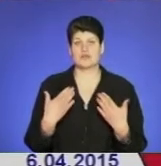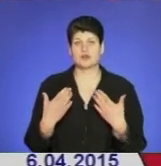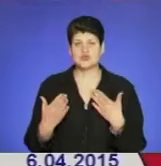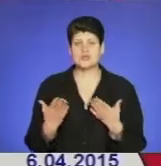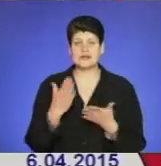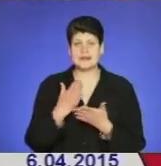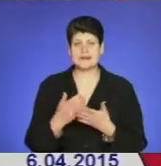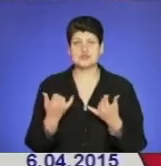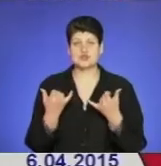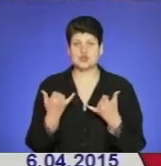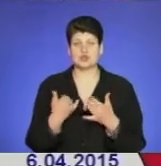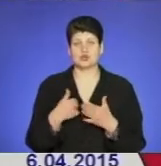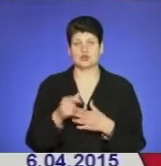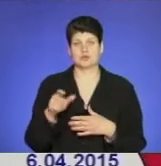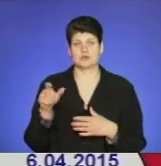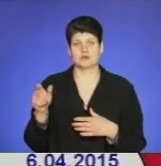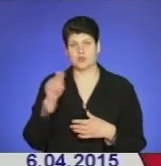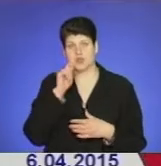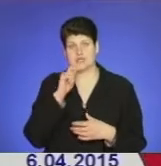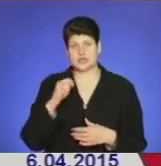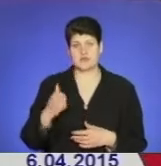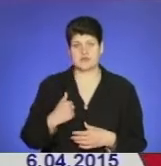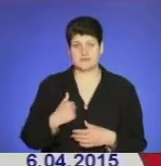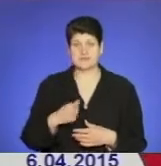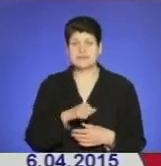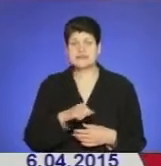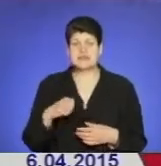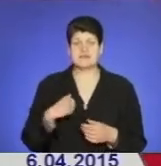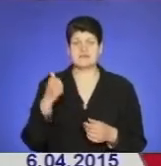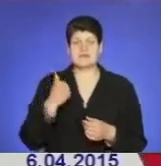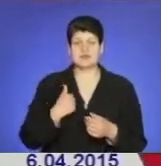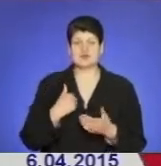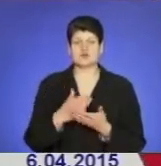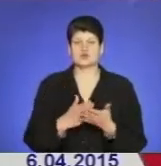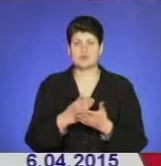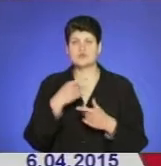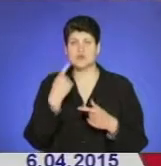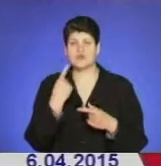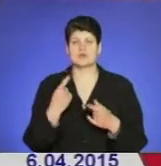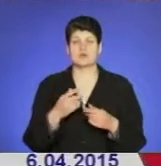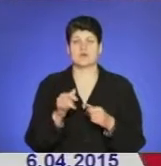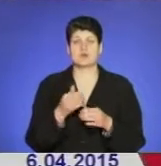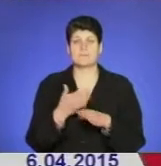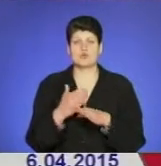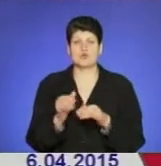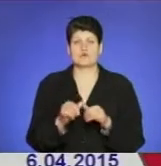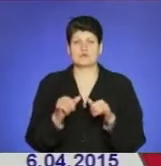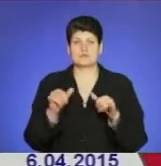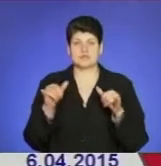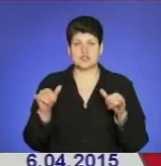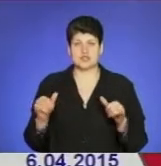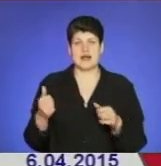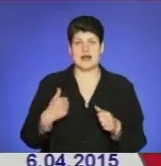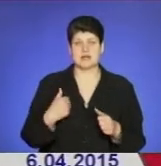є до громади і до українського війська. Самі військовослужбовці кажуть, попри поступове збільшення фінансування армії